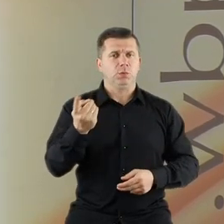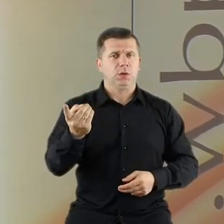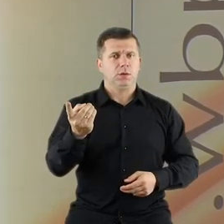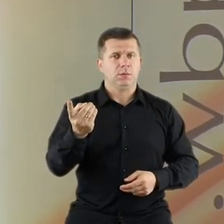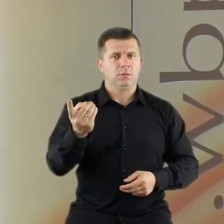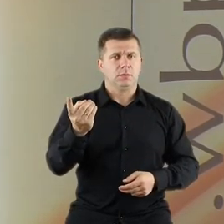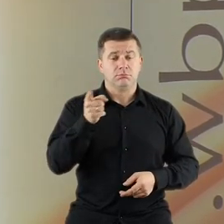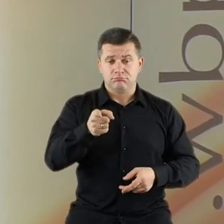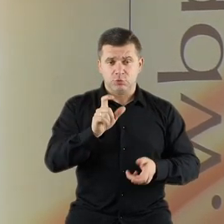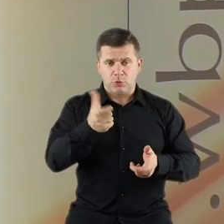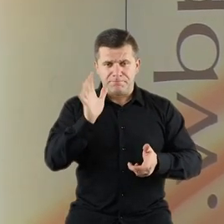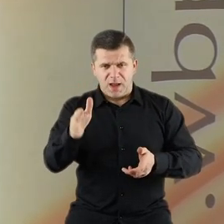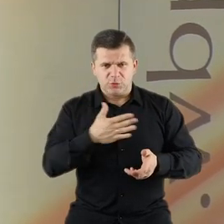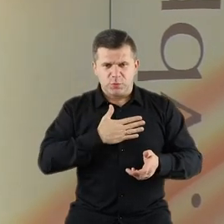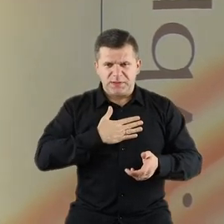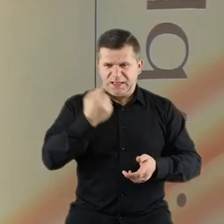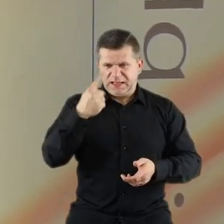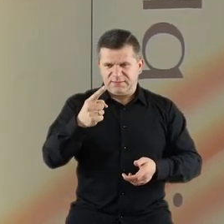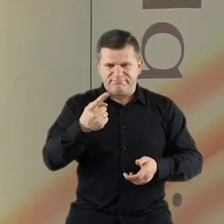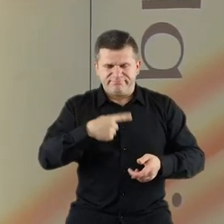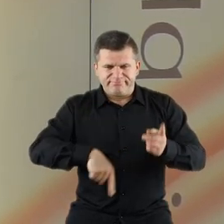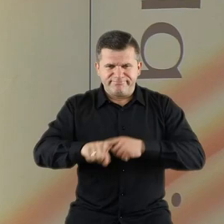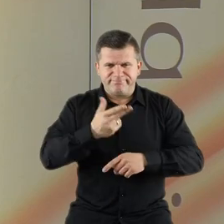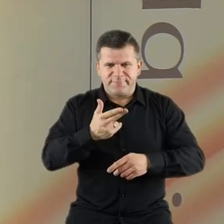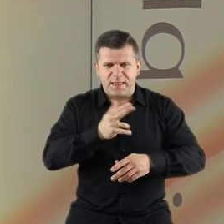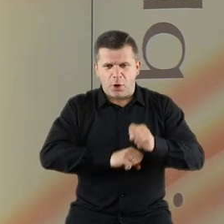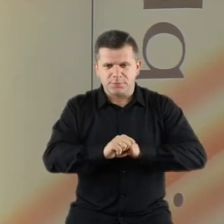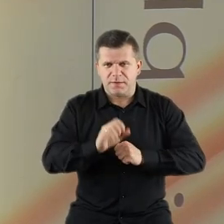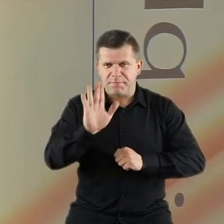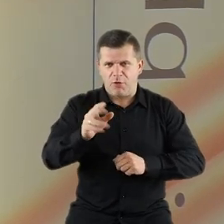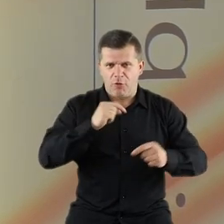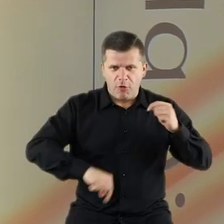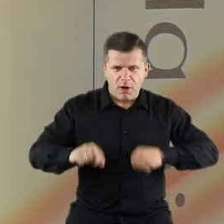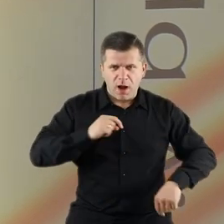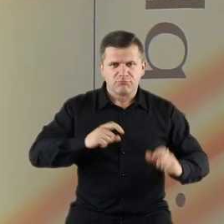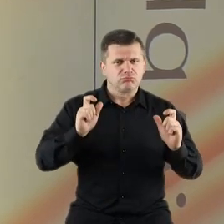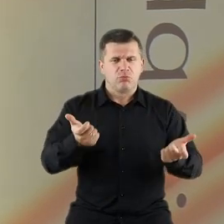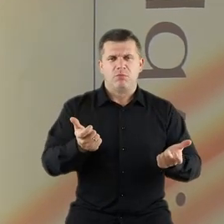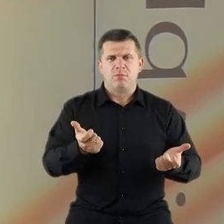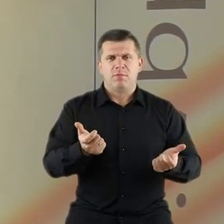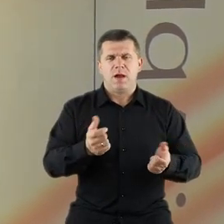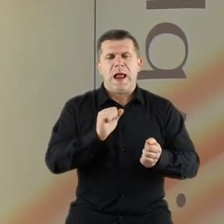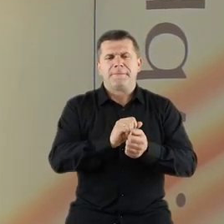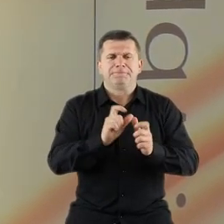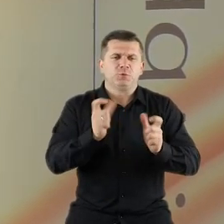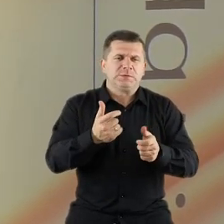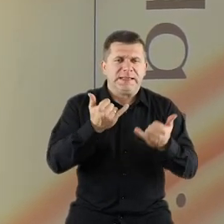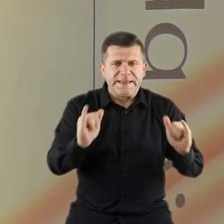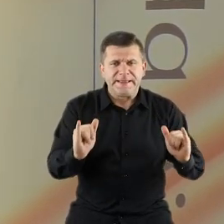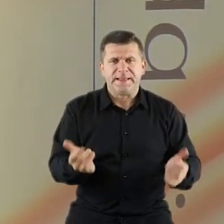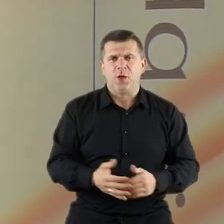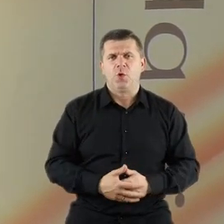czy była jakąś dysfunkcją organizmu czyli poszczególnych narządów czy zupełnie czym